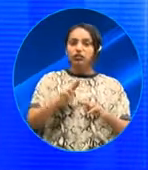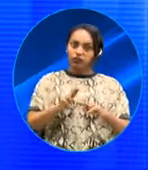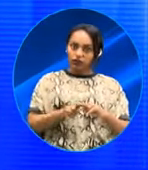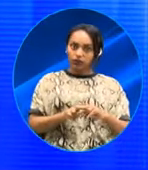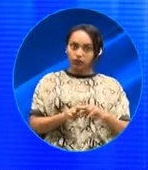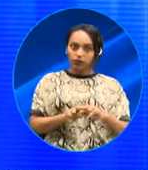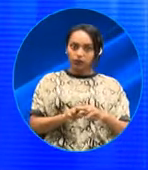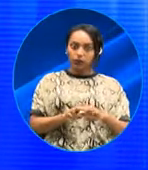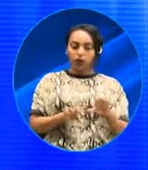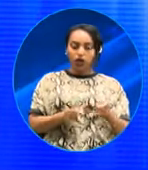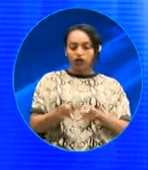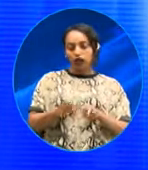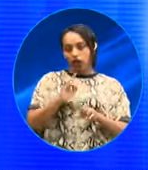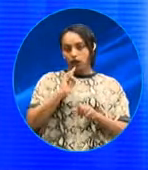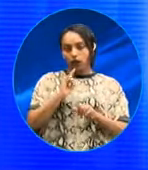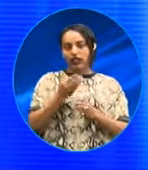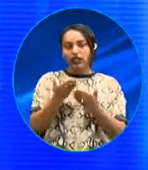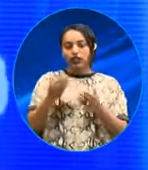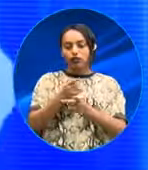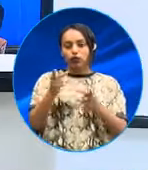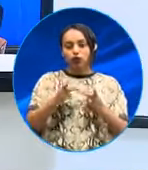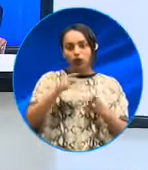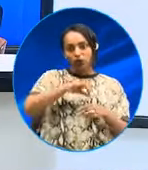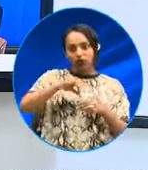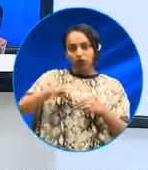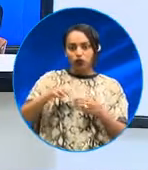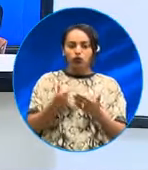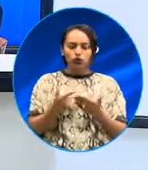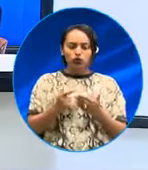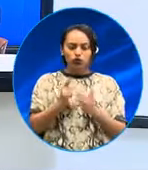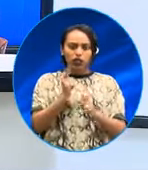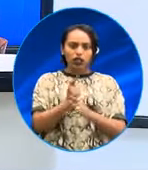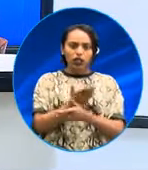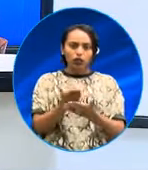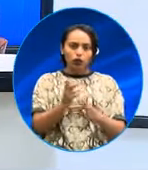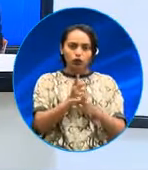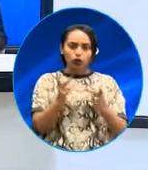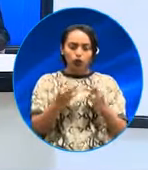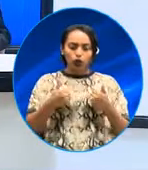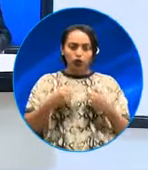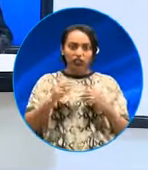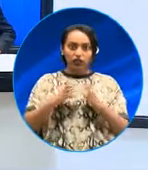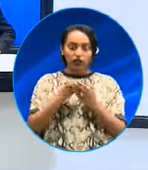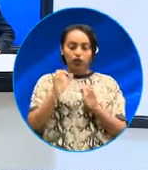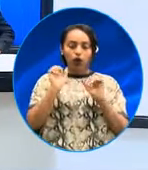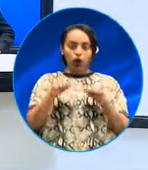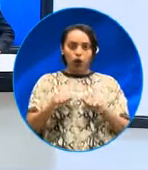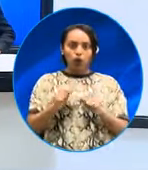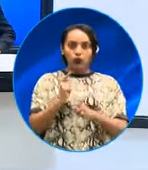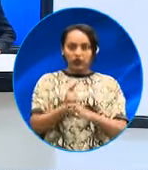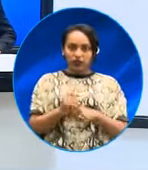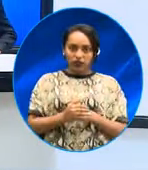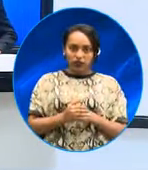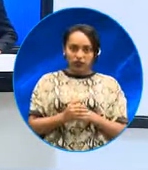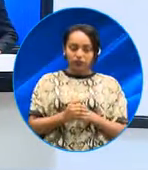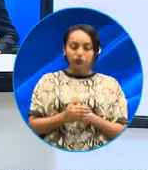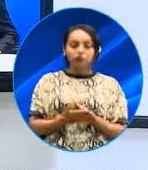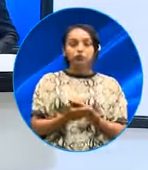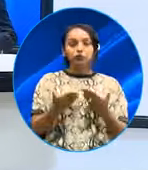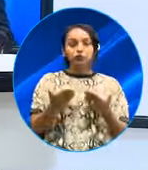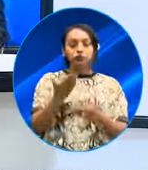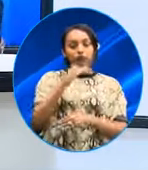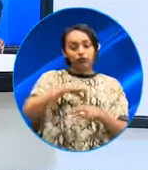እንዲያሳርፍ ማድረግ ነው። የት አካባቢ ነው ችግኞቹ የሚተከሉት? በውል የተዘጋጁ ቦታዎች አሉ በየክፍለ ከተማው? አዎ፣ በትክክል።